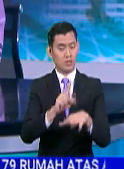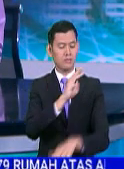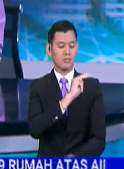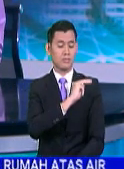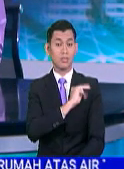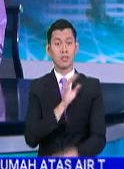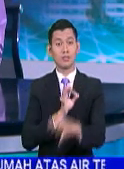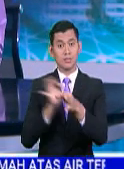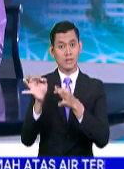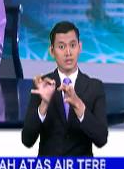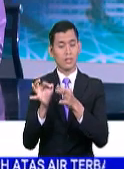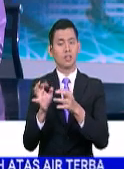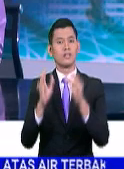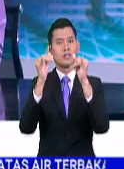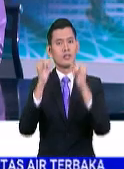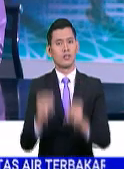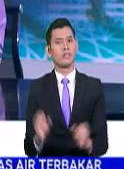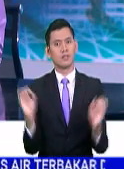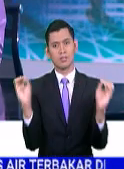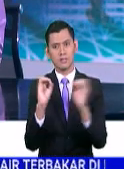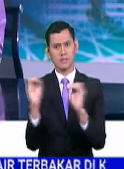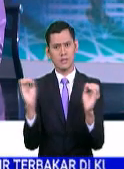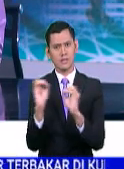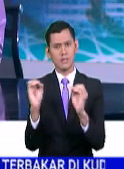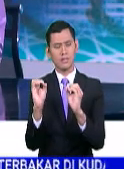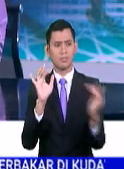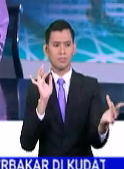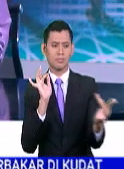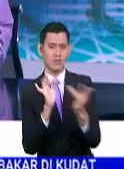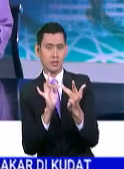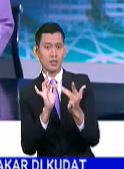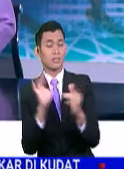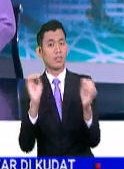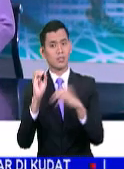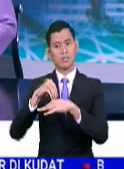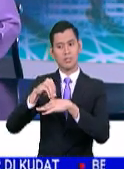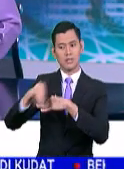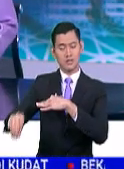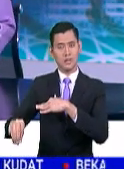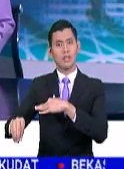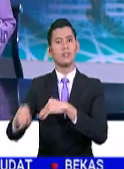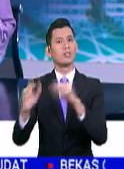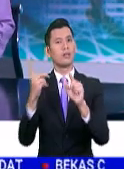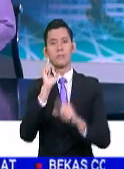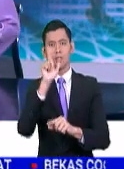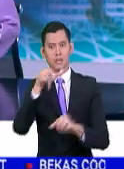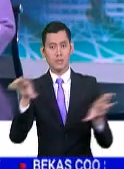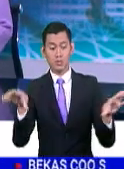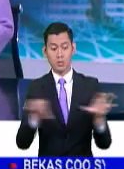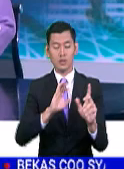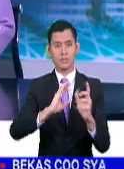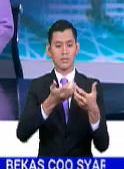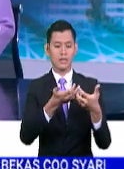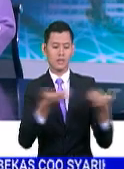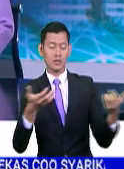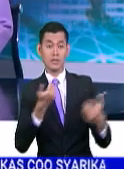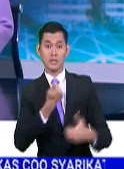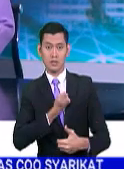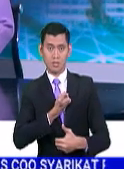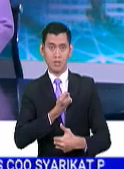individu tanpa gejala berkemungkinan tidak lagi perlu melakukan isolasi atau pengasingan diri. Ketika ini, pendekatan